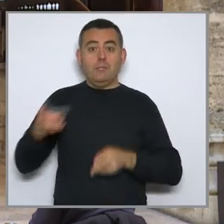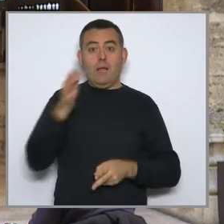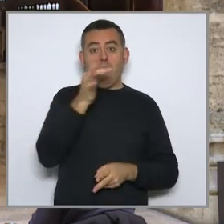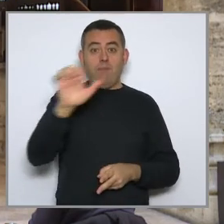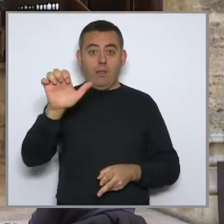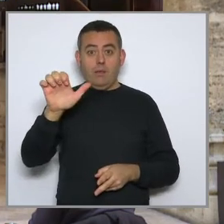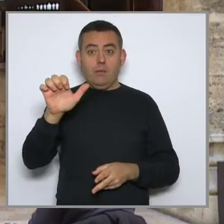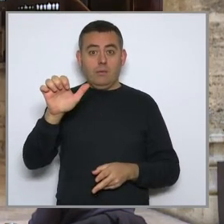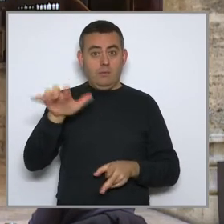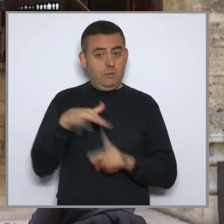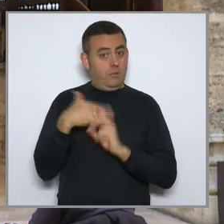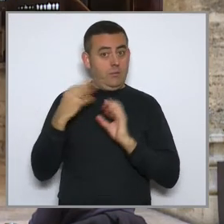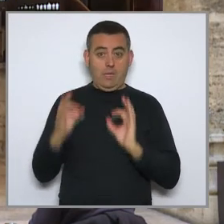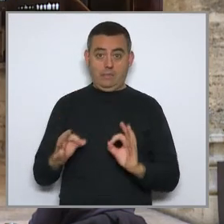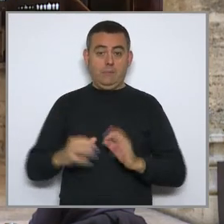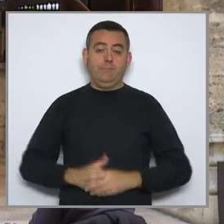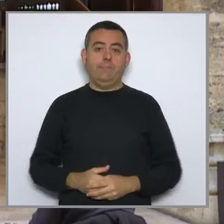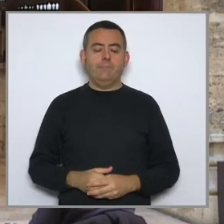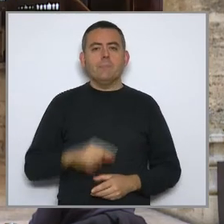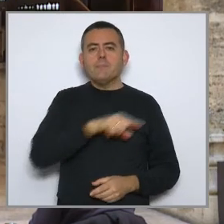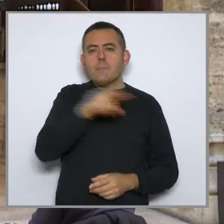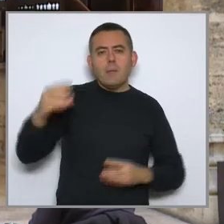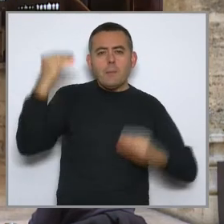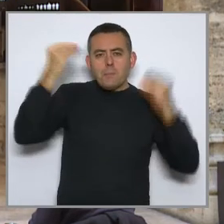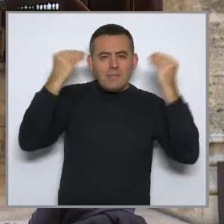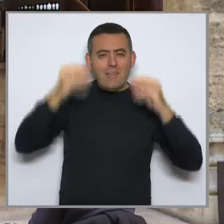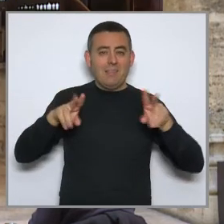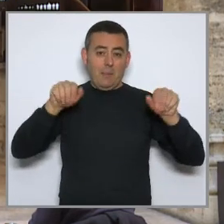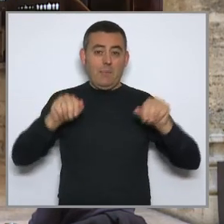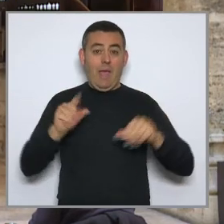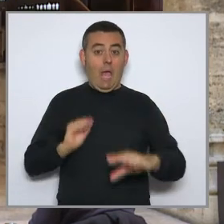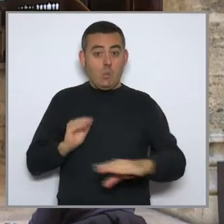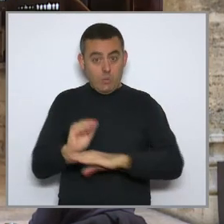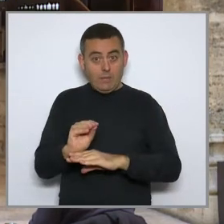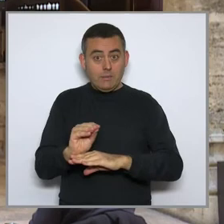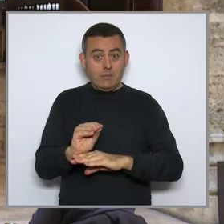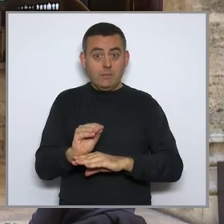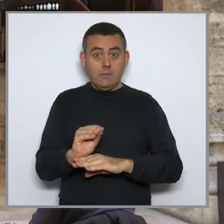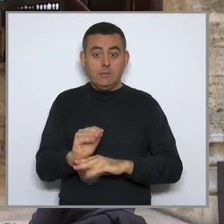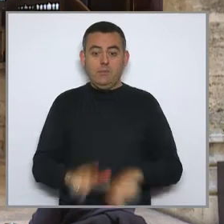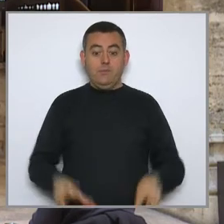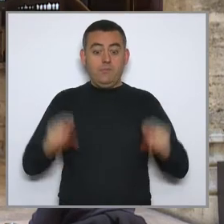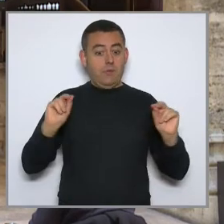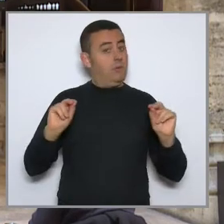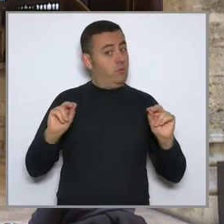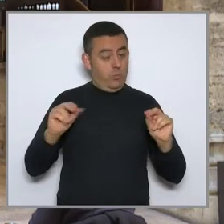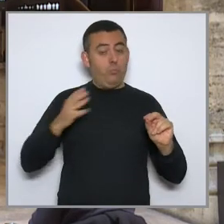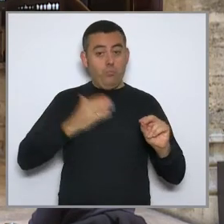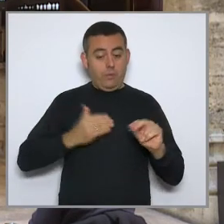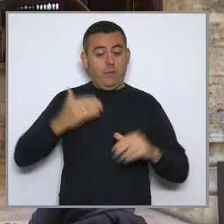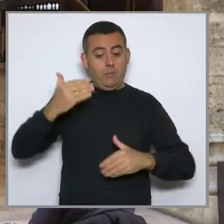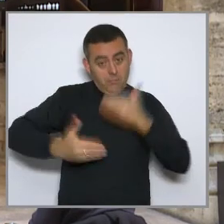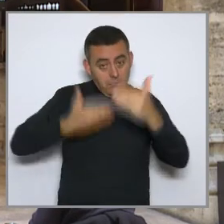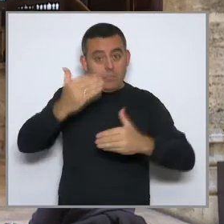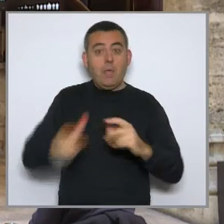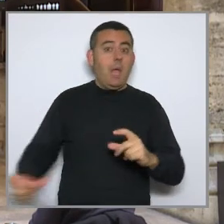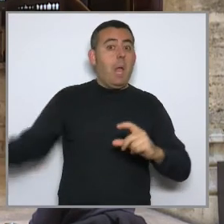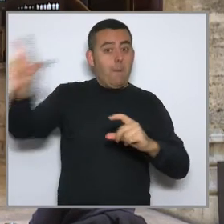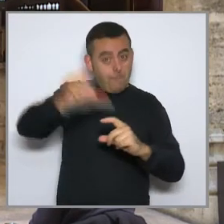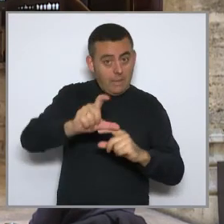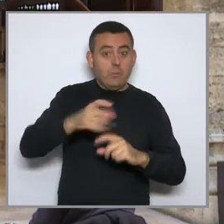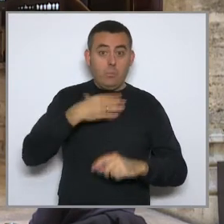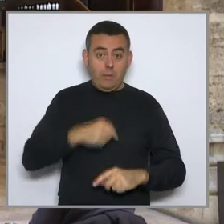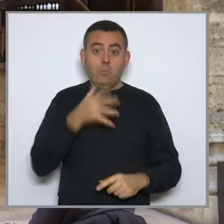Entonces, pensen vostès en ampliar aquestes ajudes de cara al futur, perquè pareix que això no va ser per ara, sinó va ser per uns quants mesos.